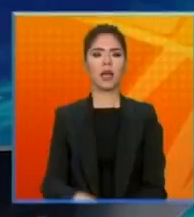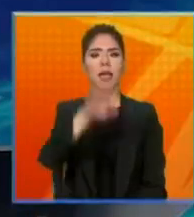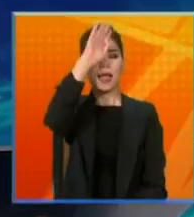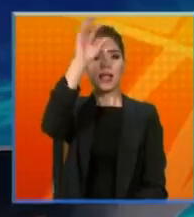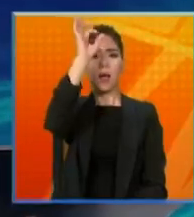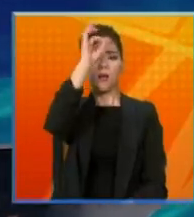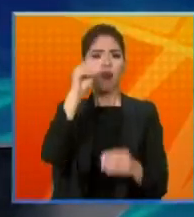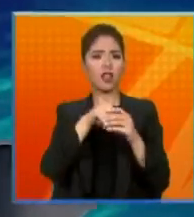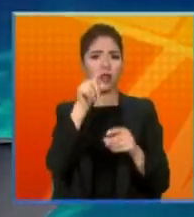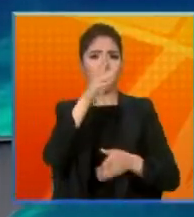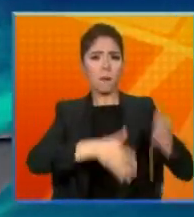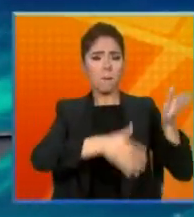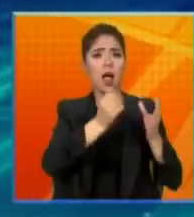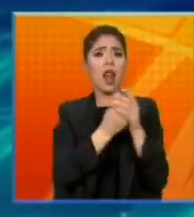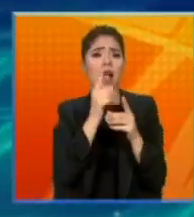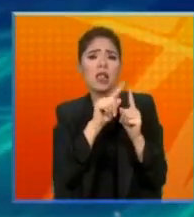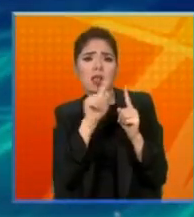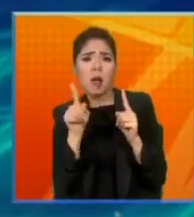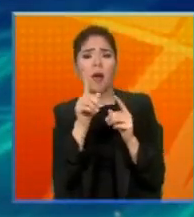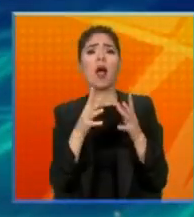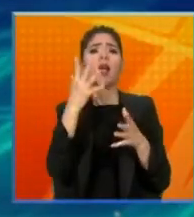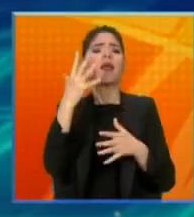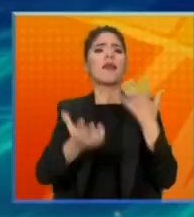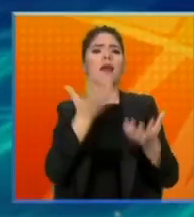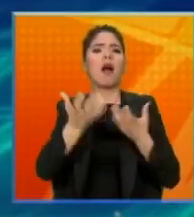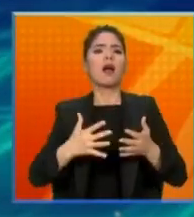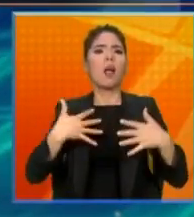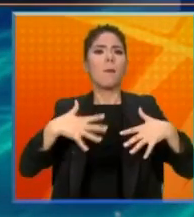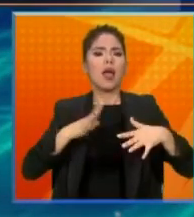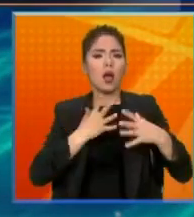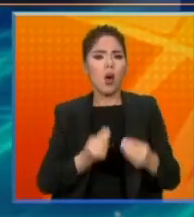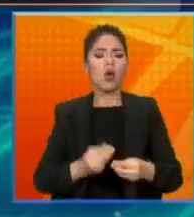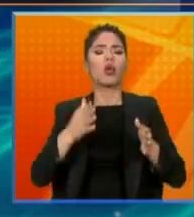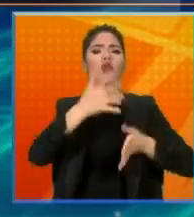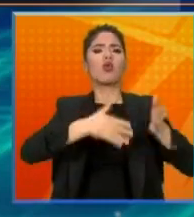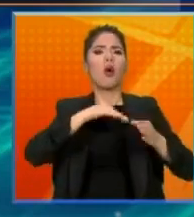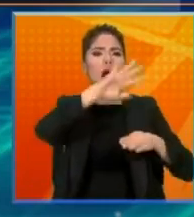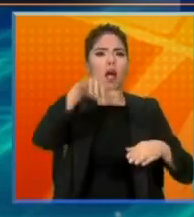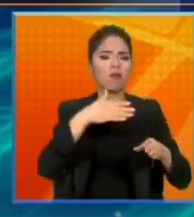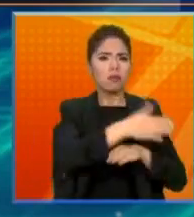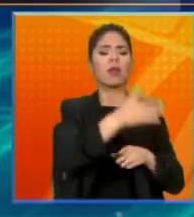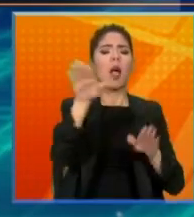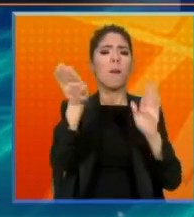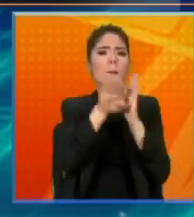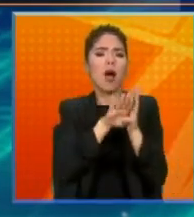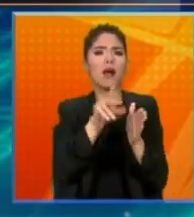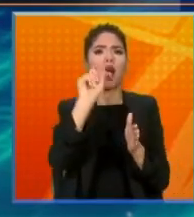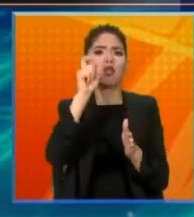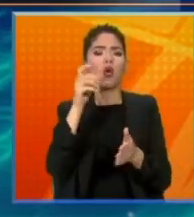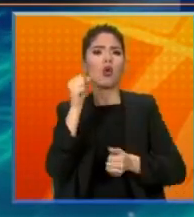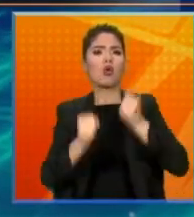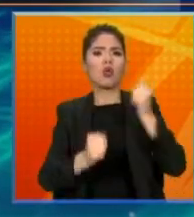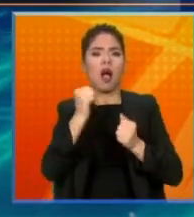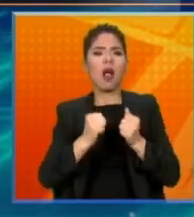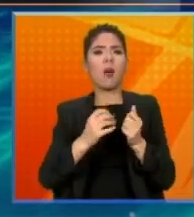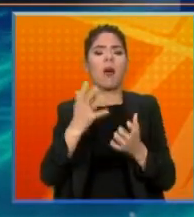İstanbul Fatih'te bir mahalle sabaha karşı yangın paniğiyle sokağa döküldü. Park halindeki 9 araç birden alev topuna